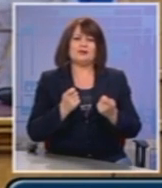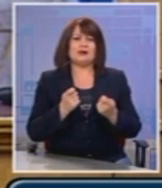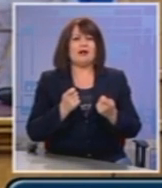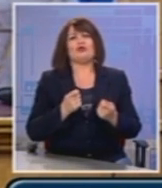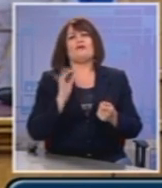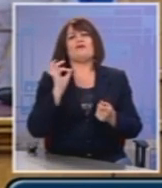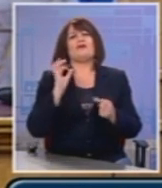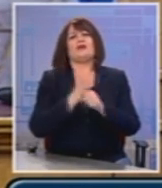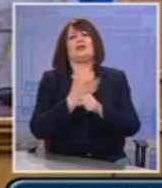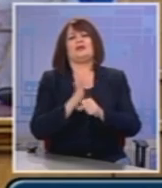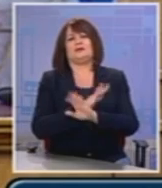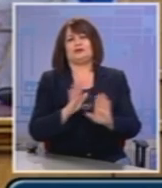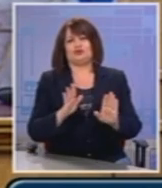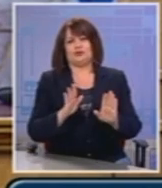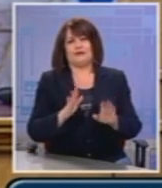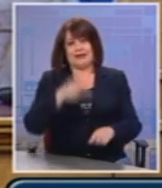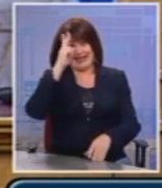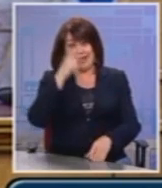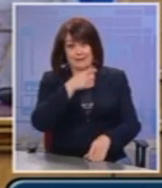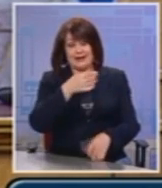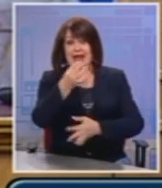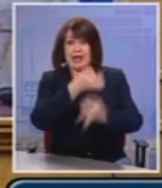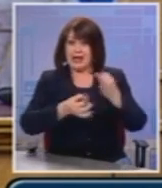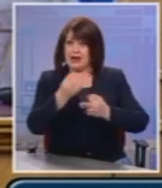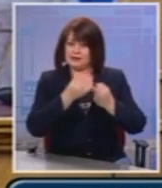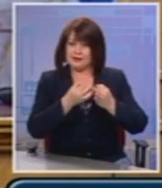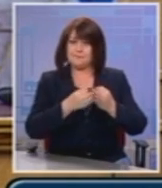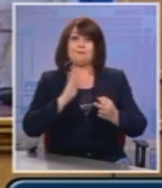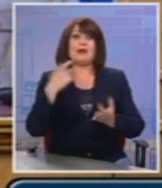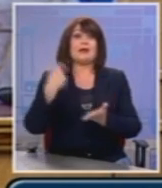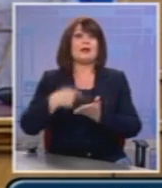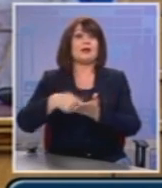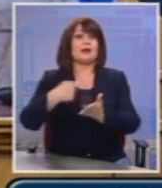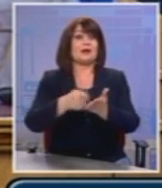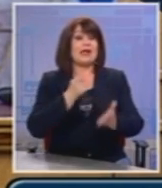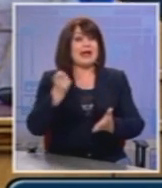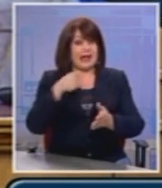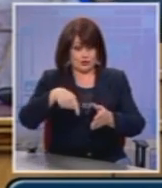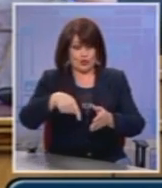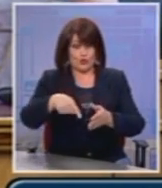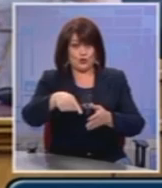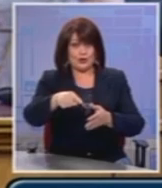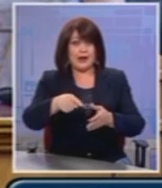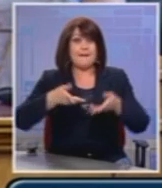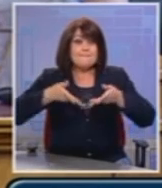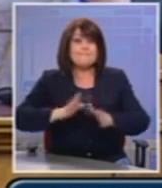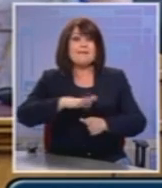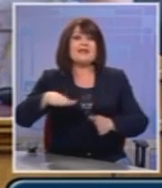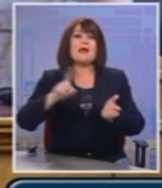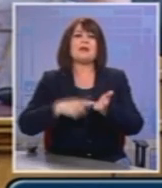καταστροφή σαν κάτι στη χώρα μου το επιχείρημα είναι αν δεν πληρώνουμε τα χρέη σήμερα τότε τα παιδιά μας θα πρέπει να